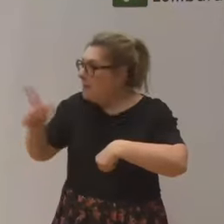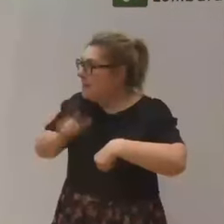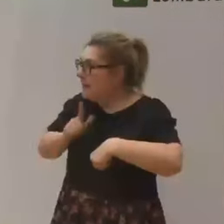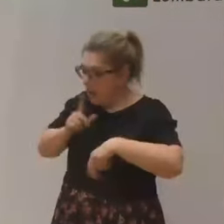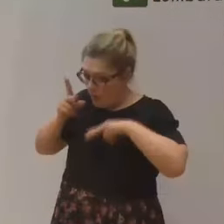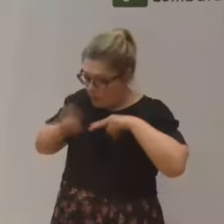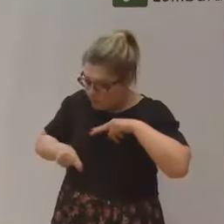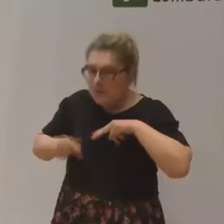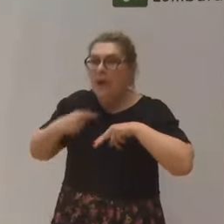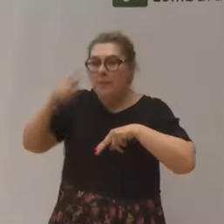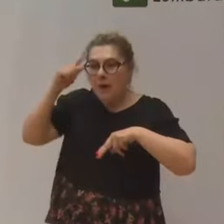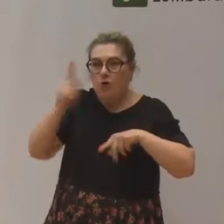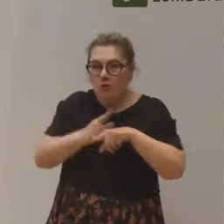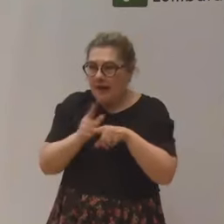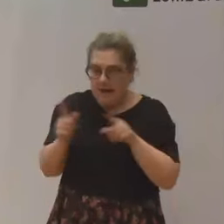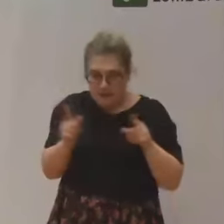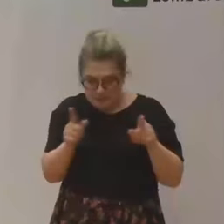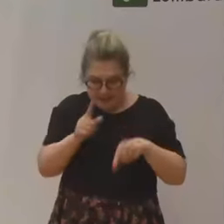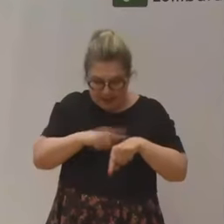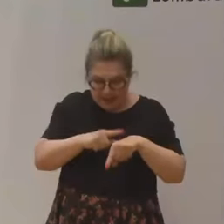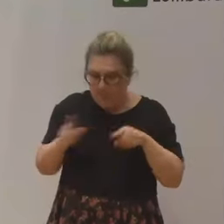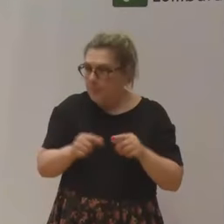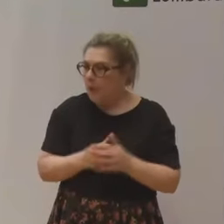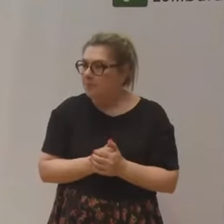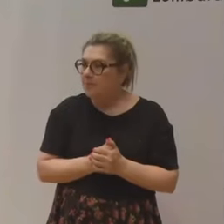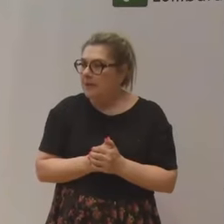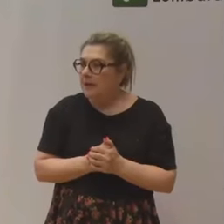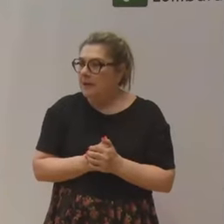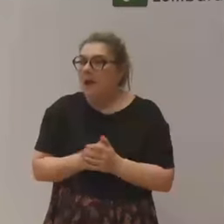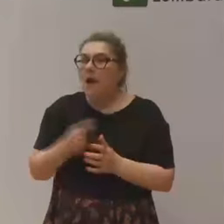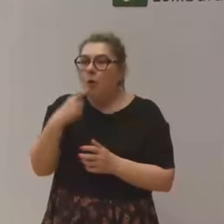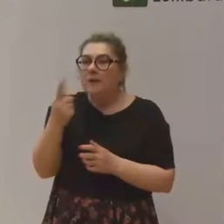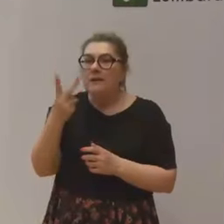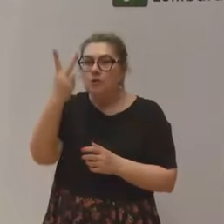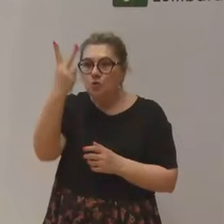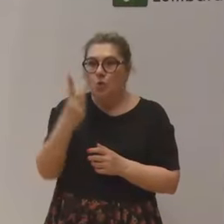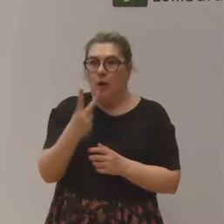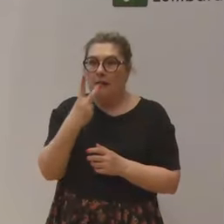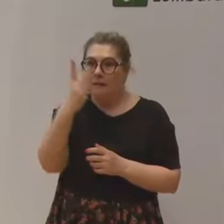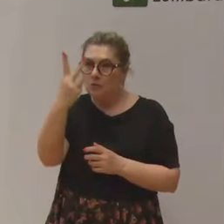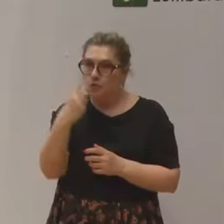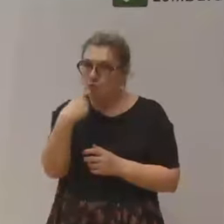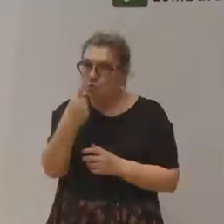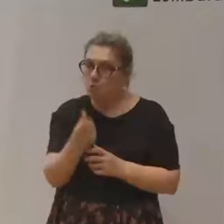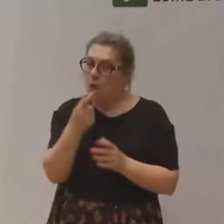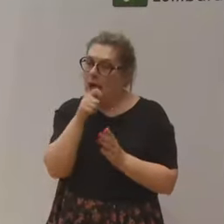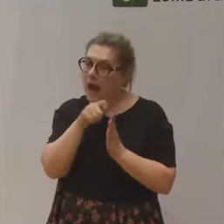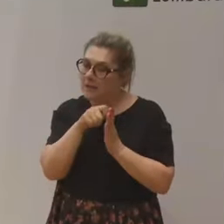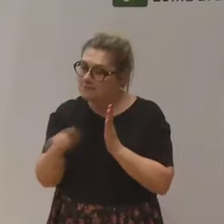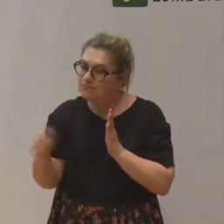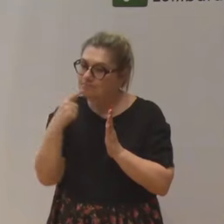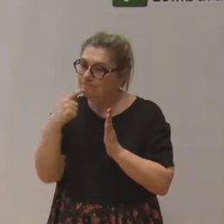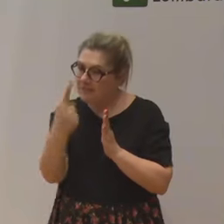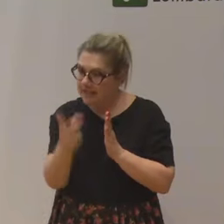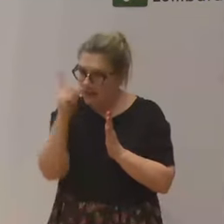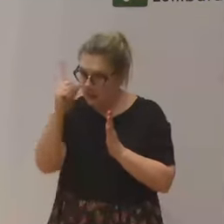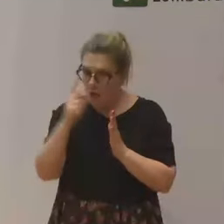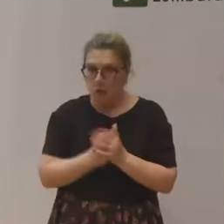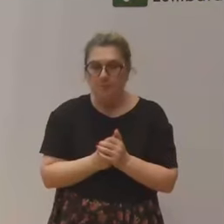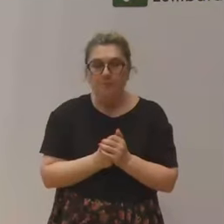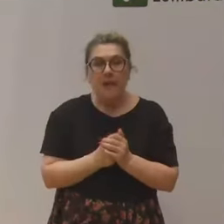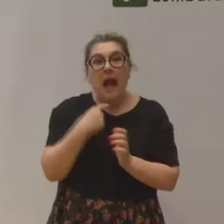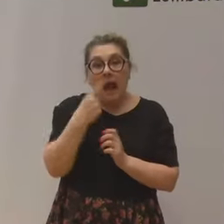vedo, però dovrei starci nei tempi. Sottolineo due aspetti che... penso